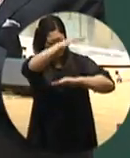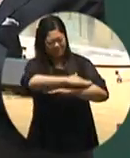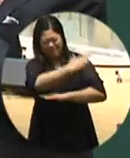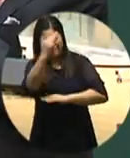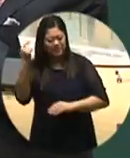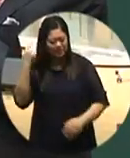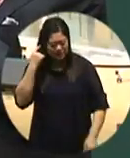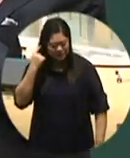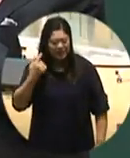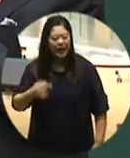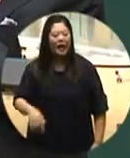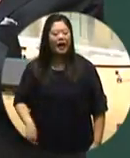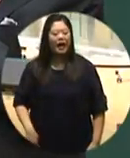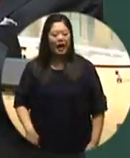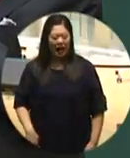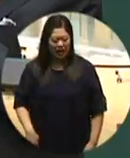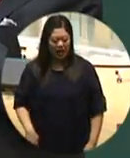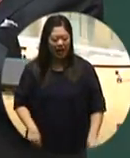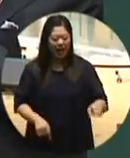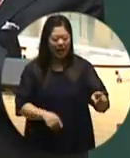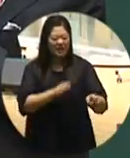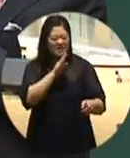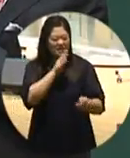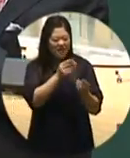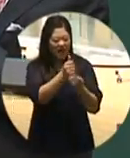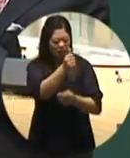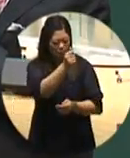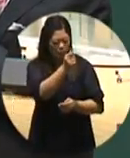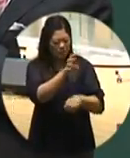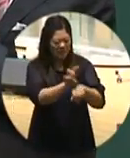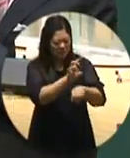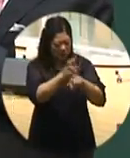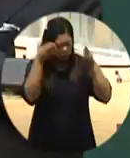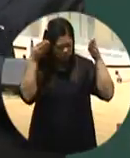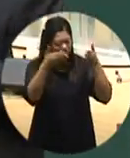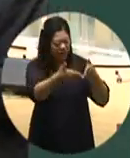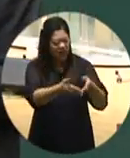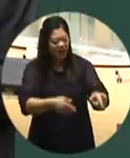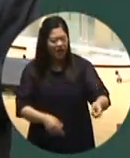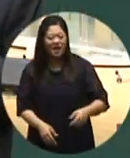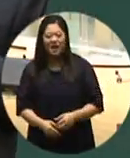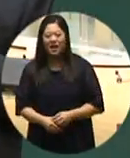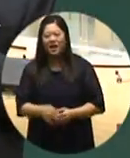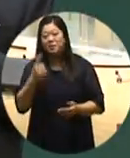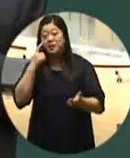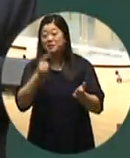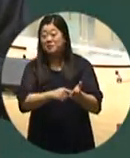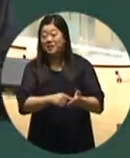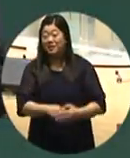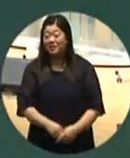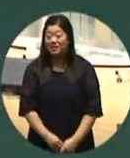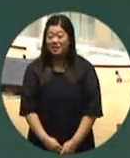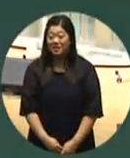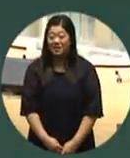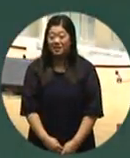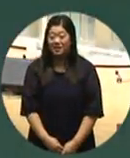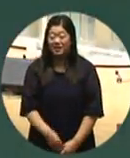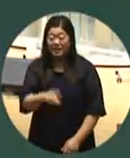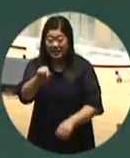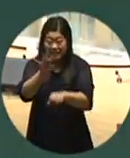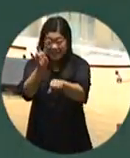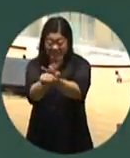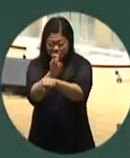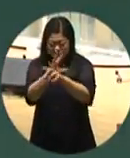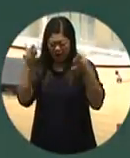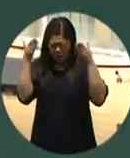realized. 그걸 보고 24올인이라고 합니다. That's what we call 24 hours all in. 24 되면 안 될 게 없어요. 다 보여요.